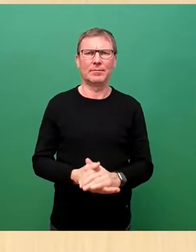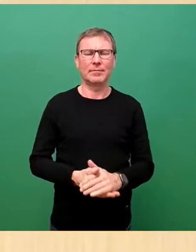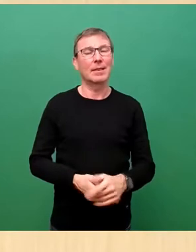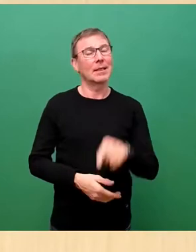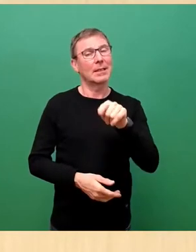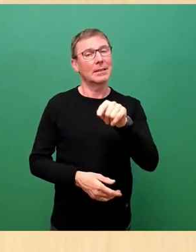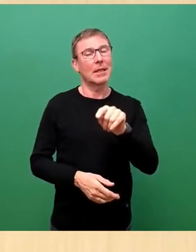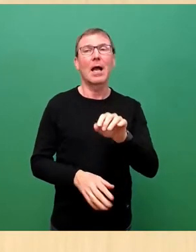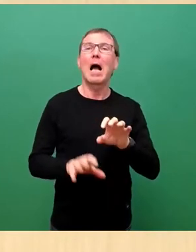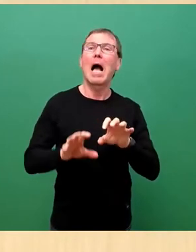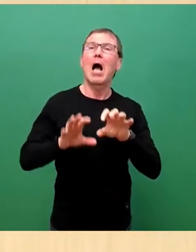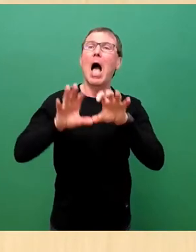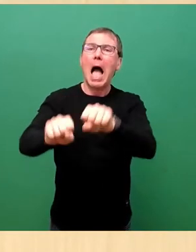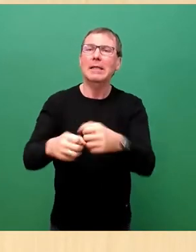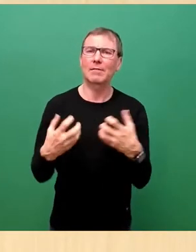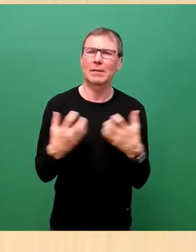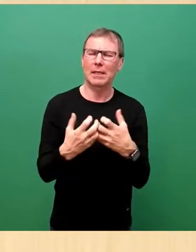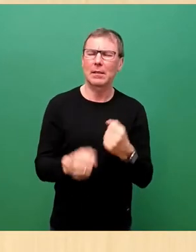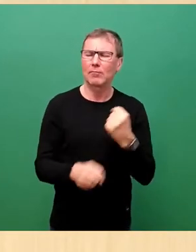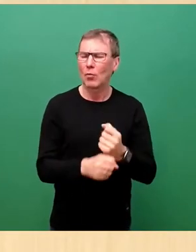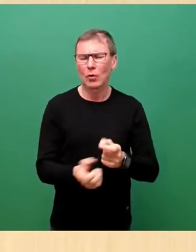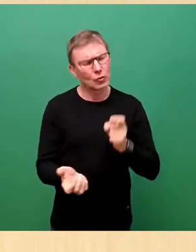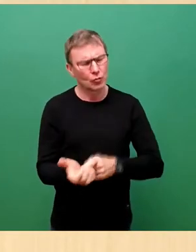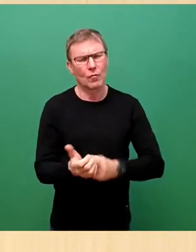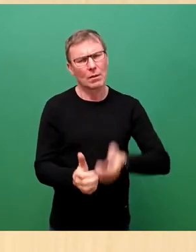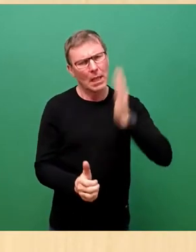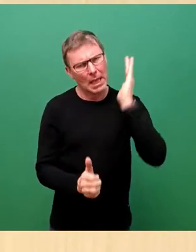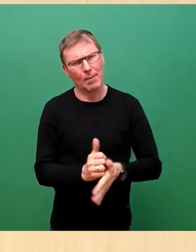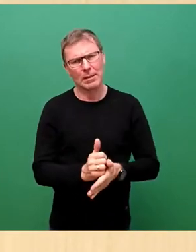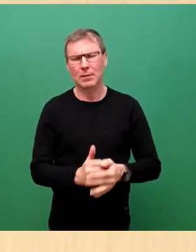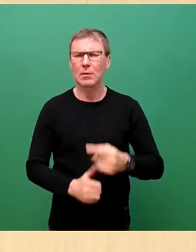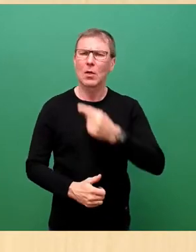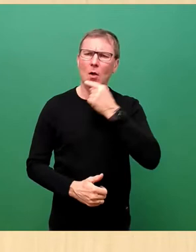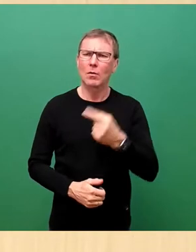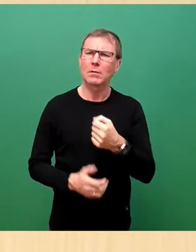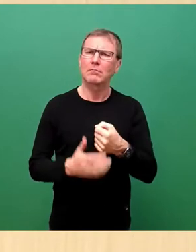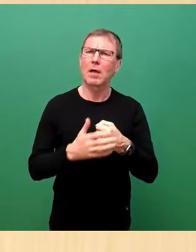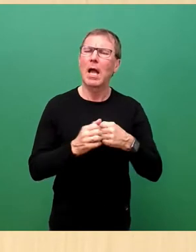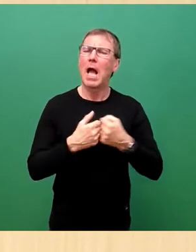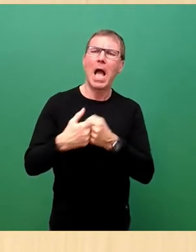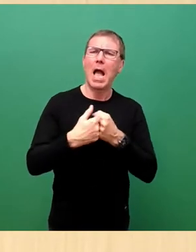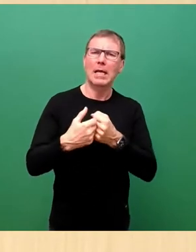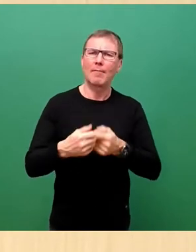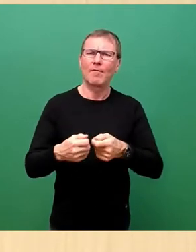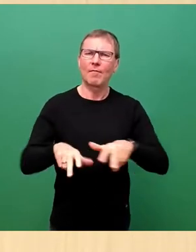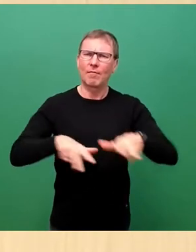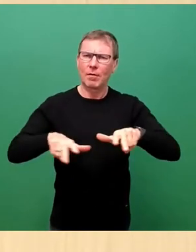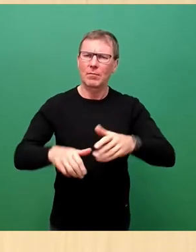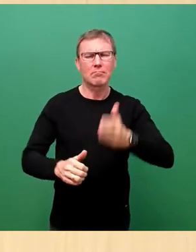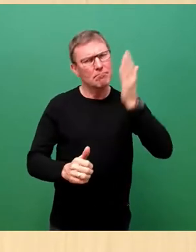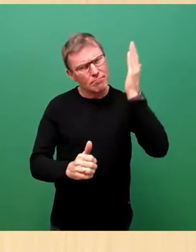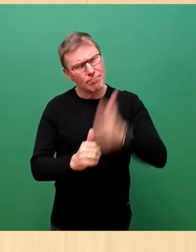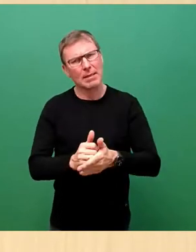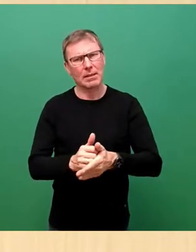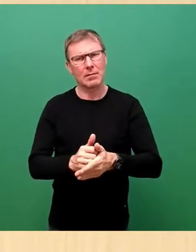Angriffskrieg muss sofort beendet werden. Russland muss die Kampfhandlungen einstellen und unverzüglich